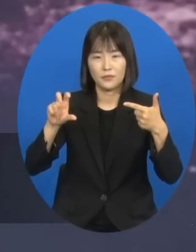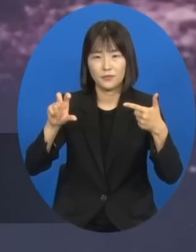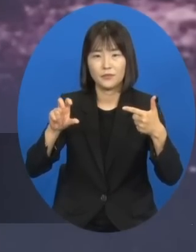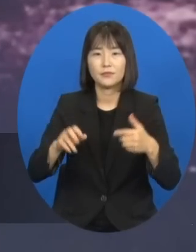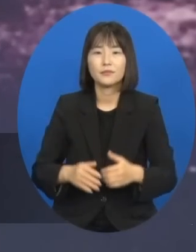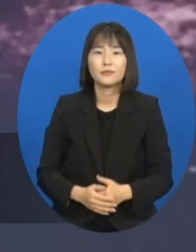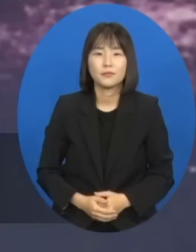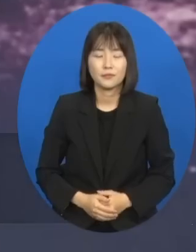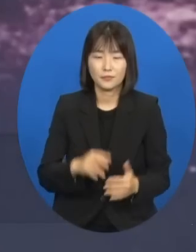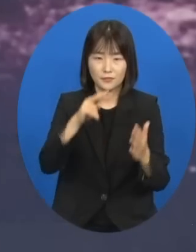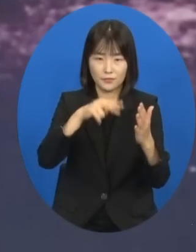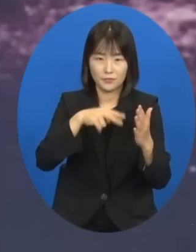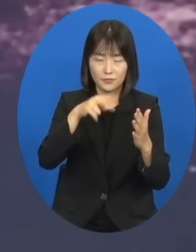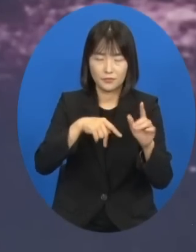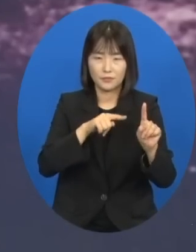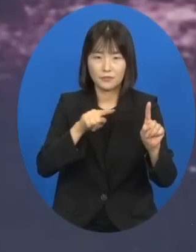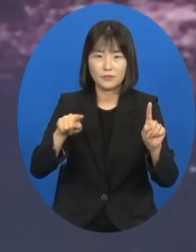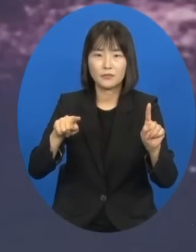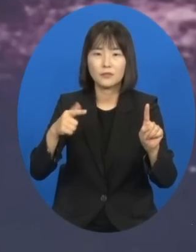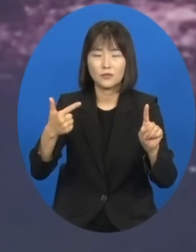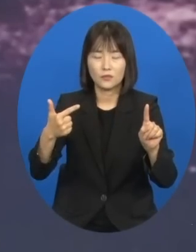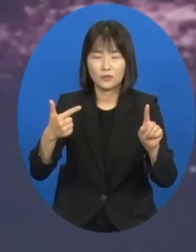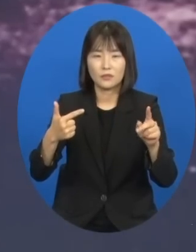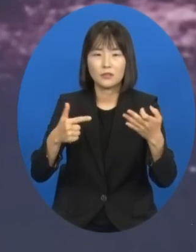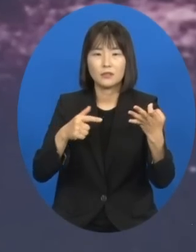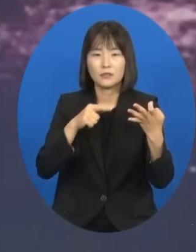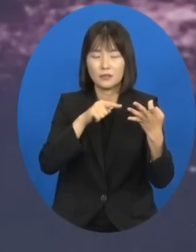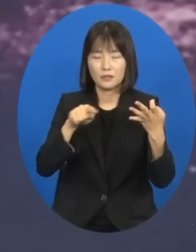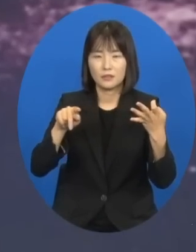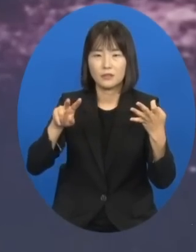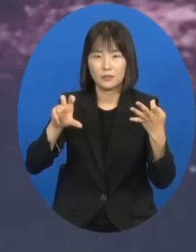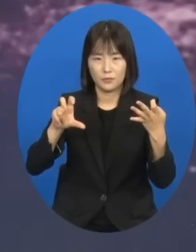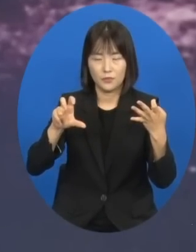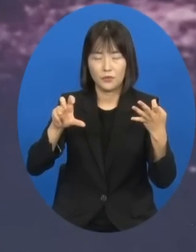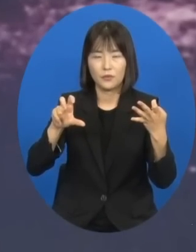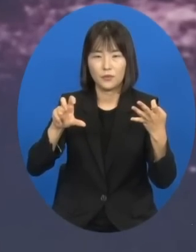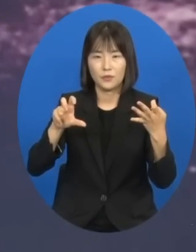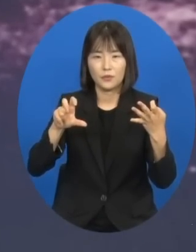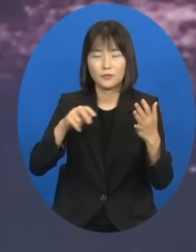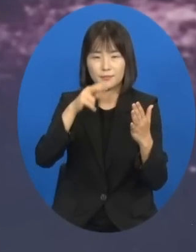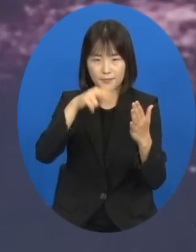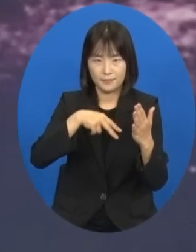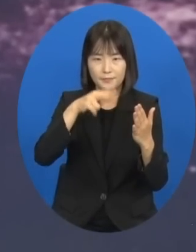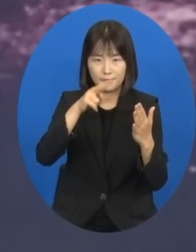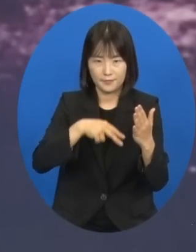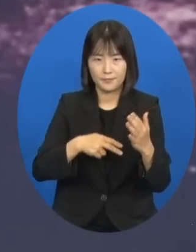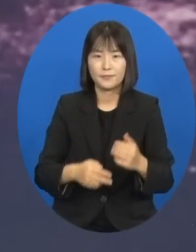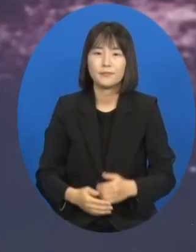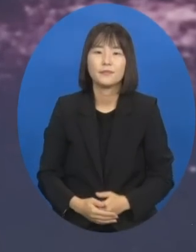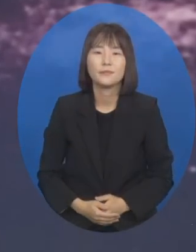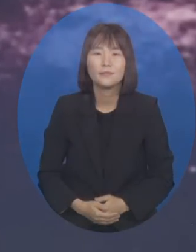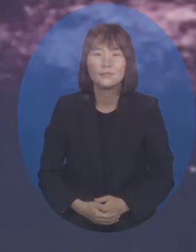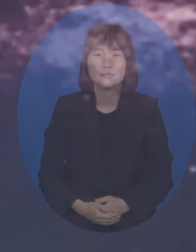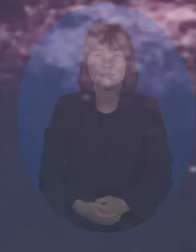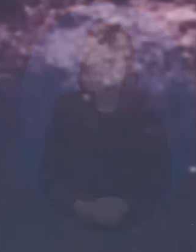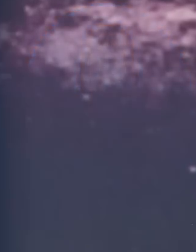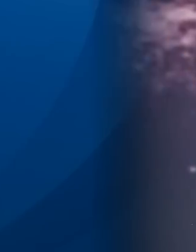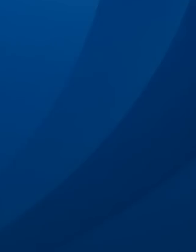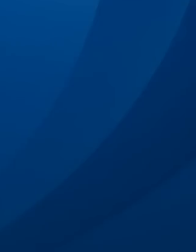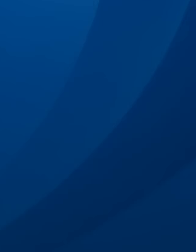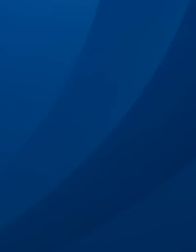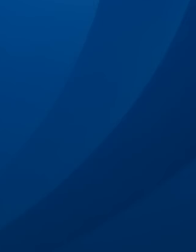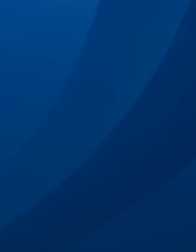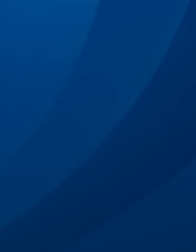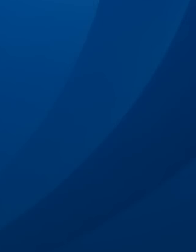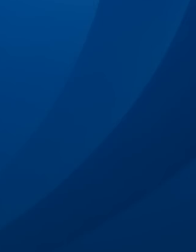1절에서 25절인데 봉독은 1절에서 6절과 14절에서 25절까지 제가 읽도록 하겠습니다. 아브라함